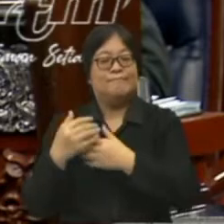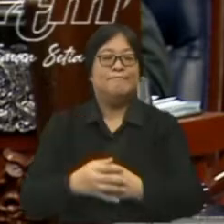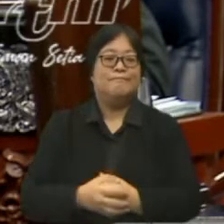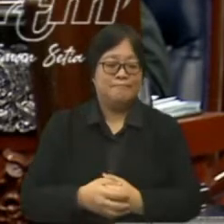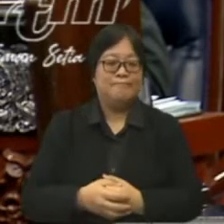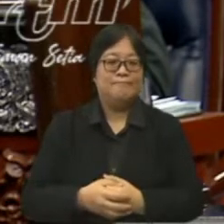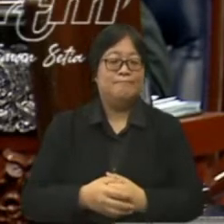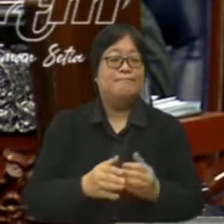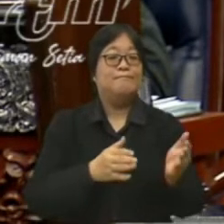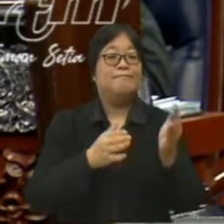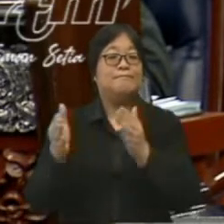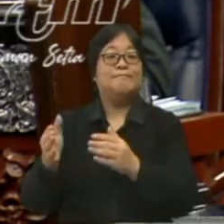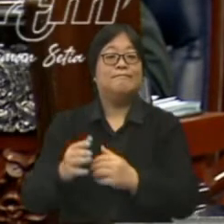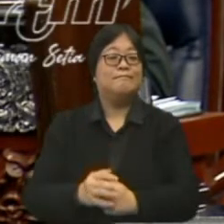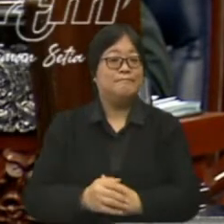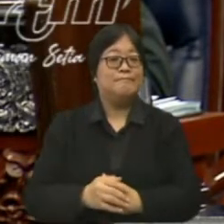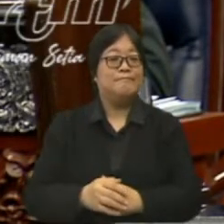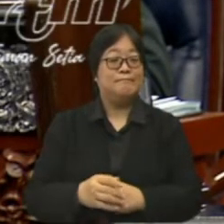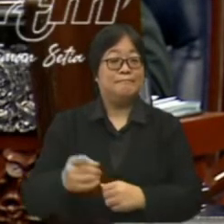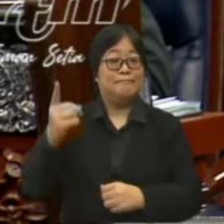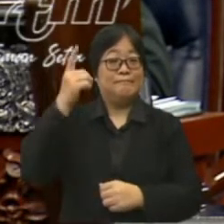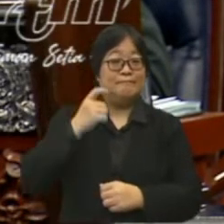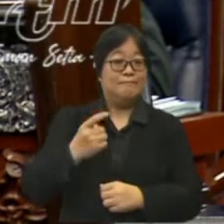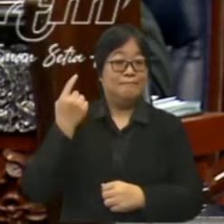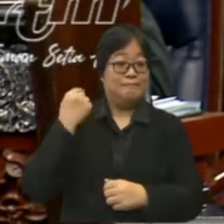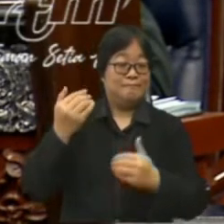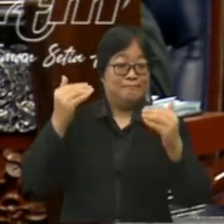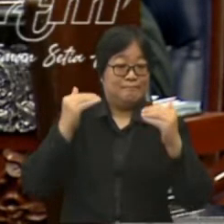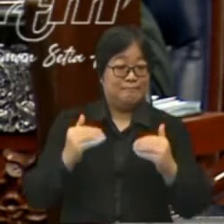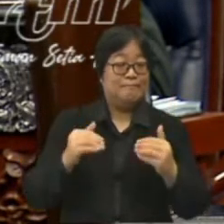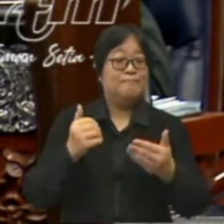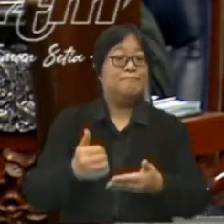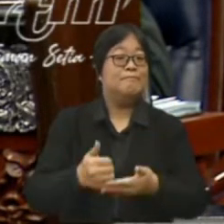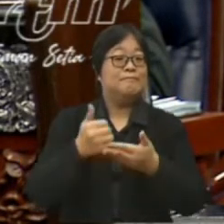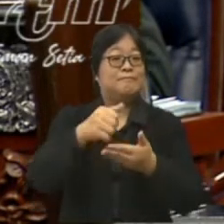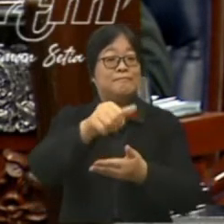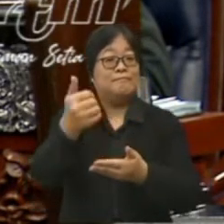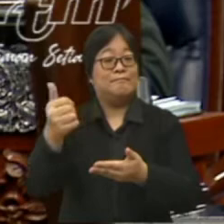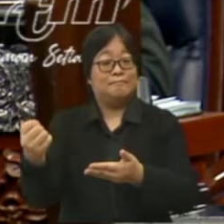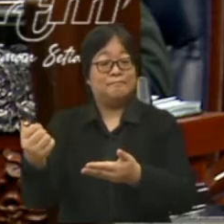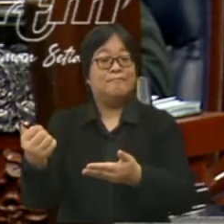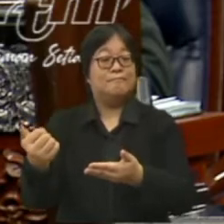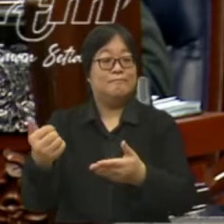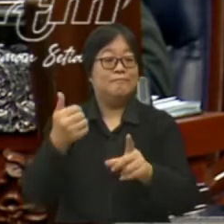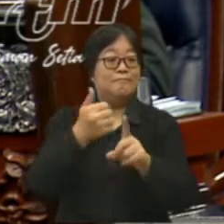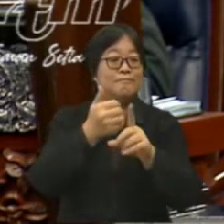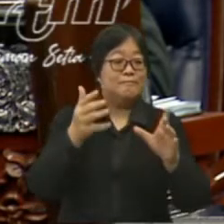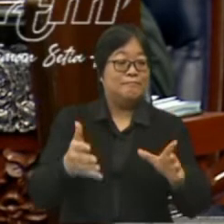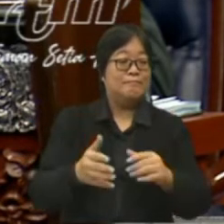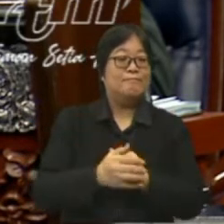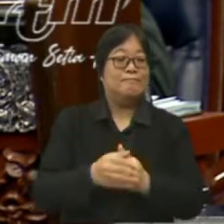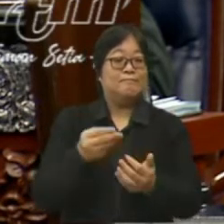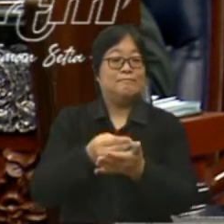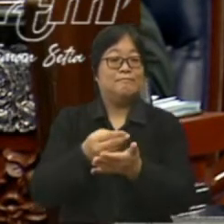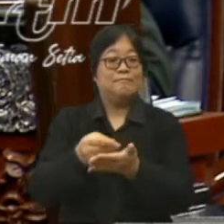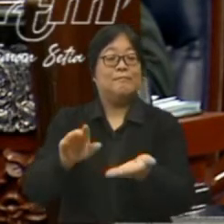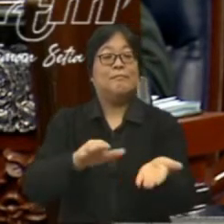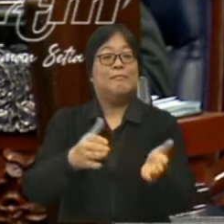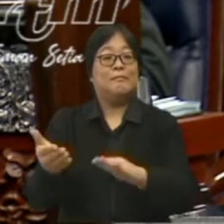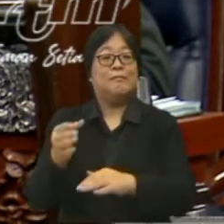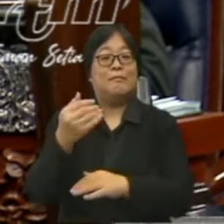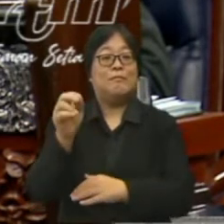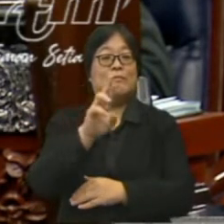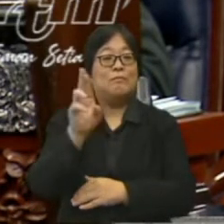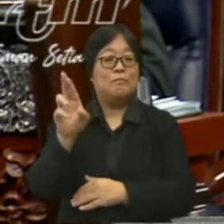Selain itu Berdasarkan pertanyaan yang berhuma berikut mengenai bantuan-bantuan lain yang diberikan kepada mangsa bantuan uang Ihsan kematian